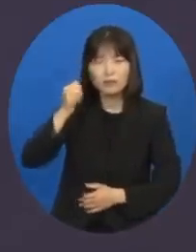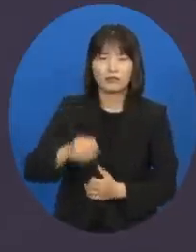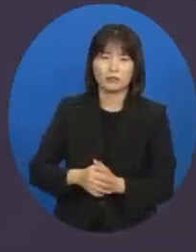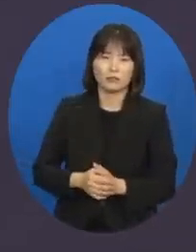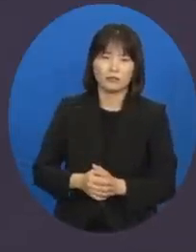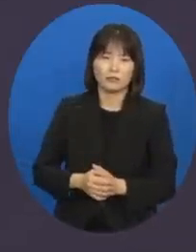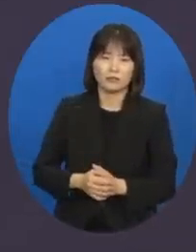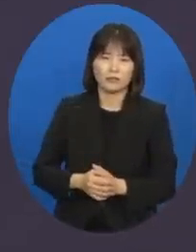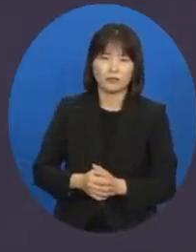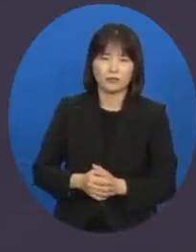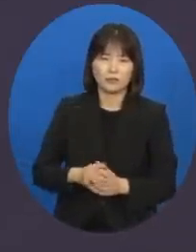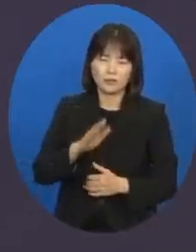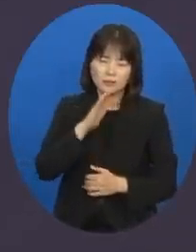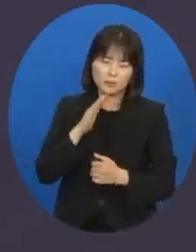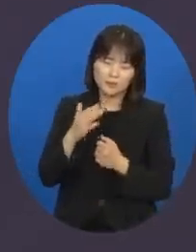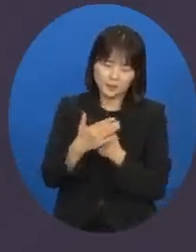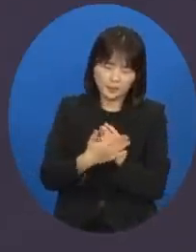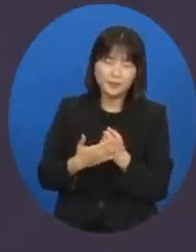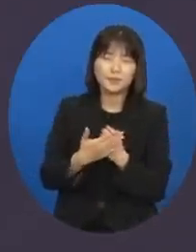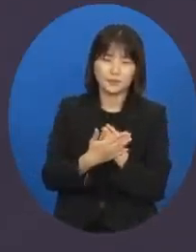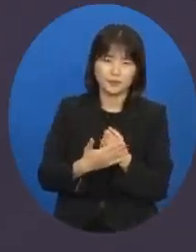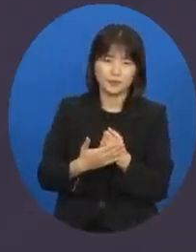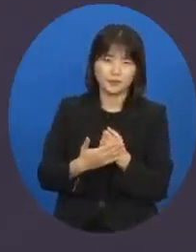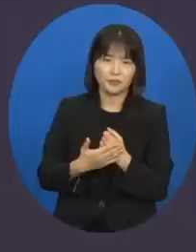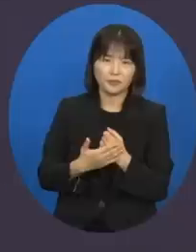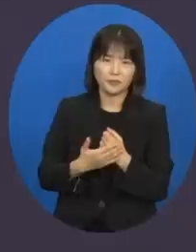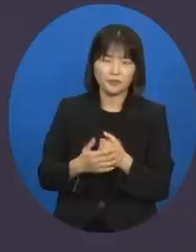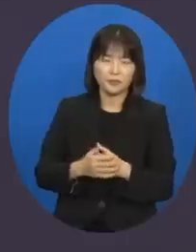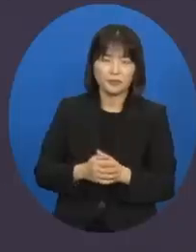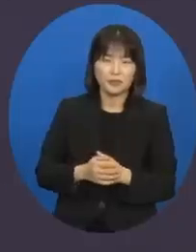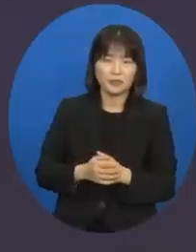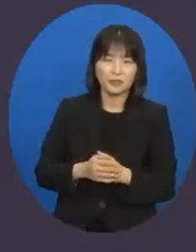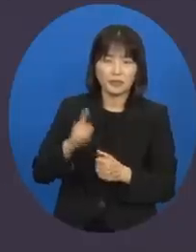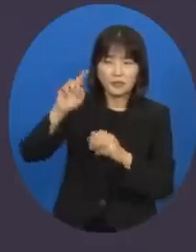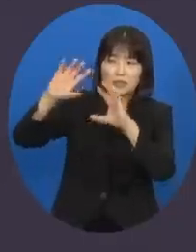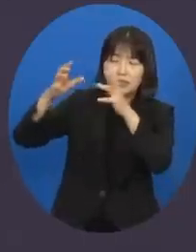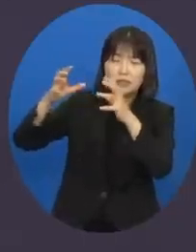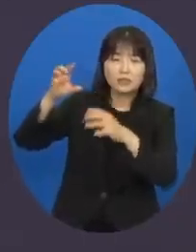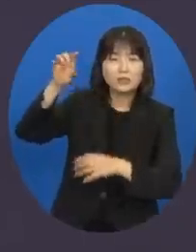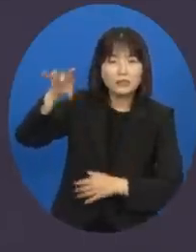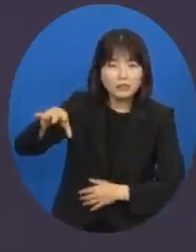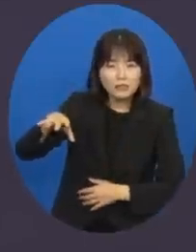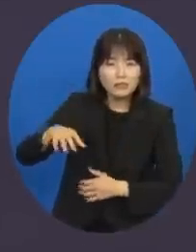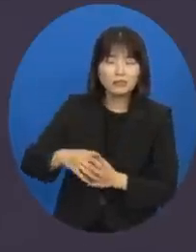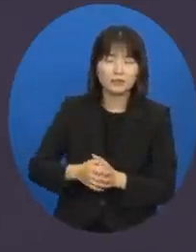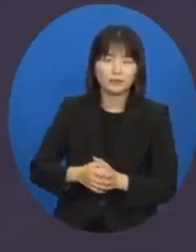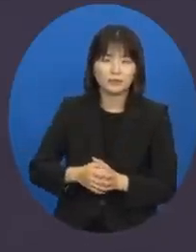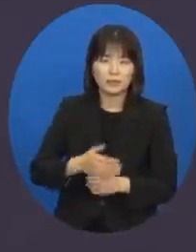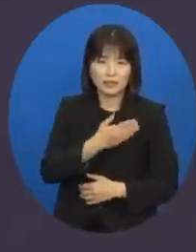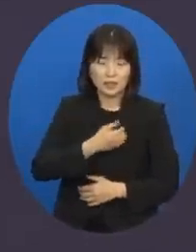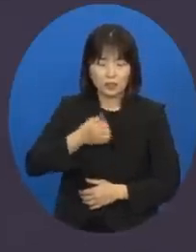얼마나 이것이 여러분 은혜인지 모릅니다. 그 낙원은 어디입니까? 바로 사도 바울이 갔던 그 셋째